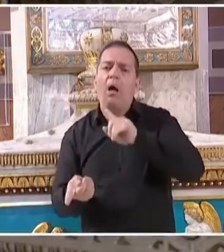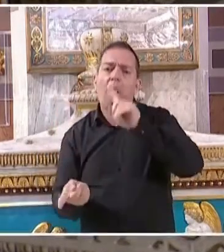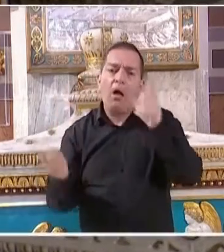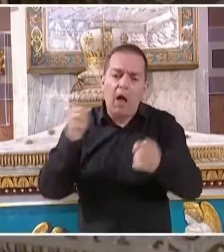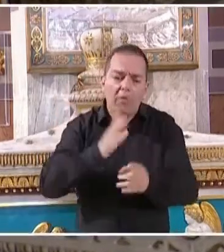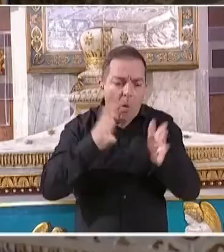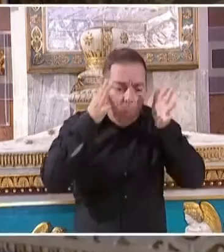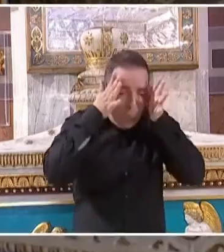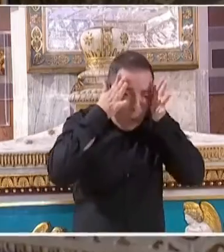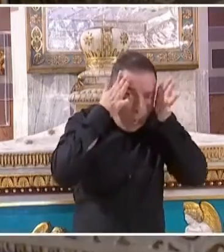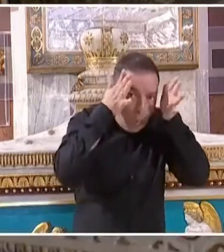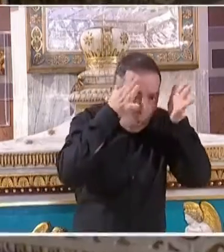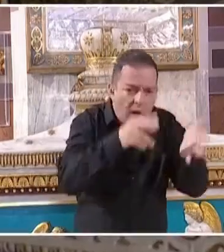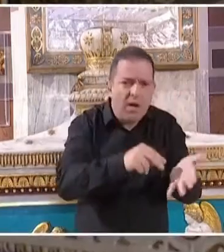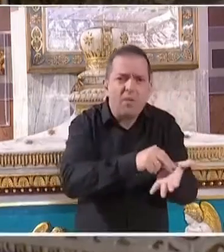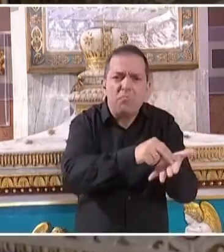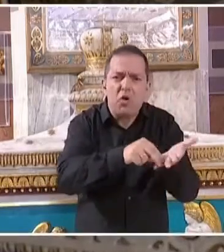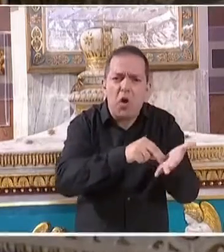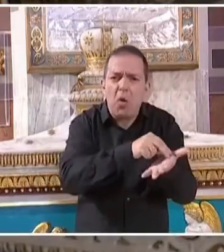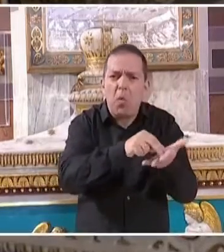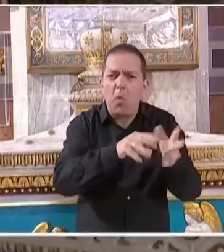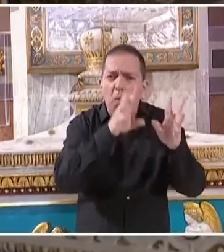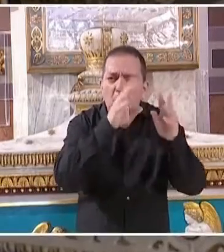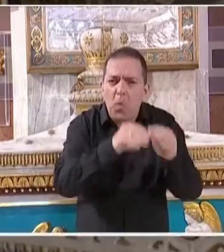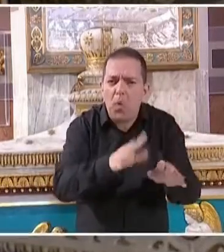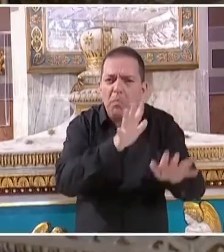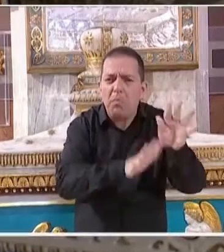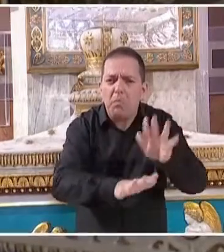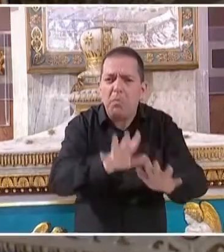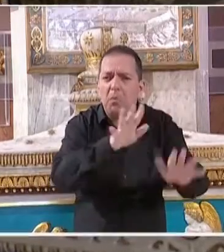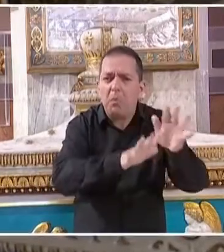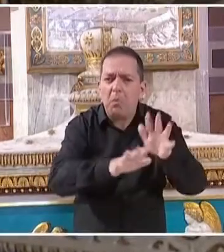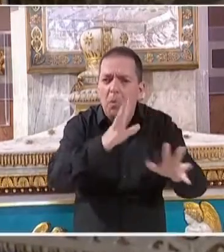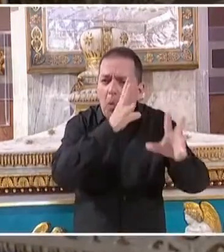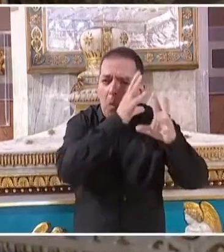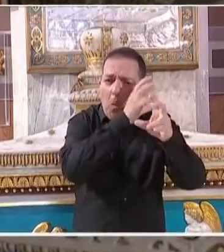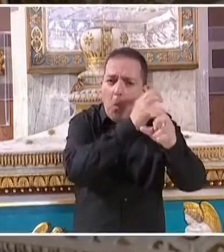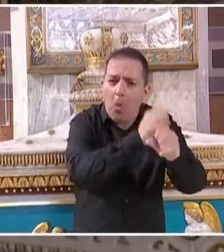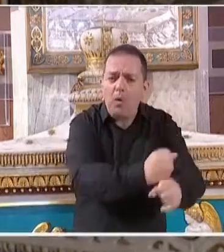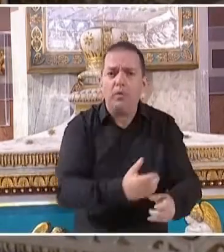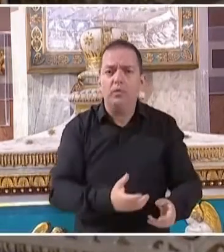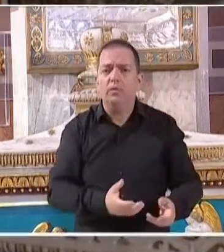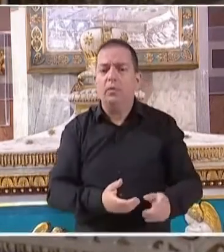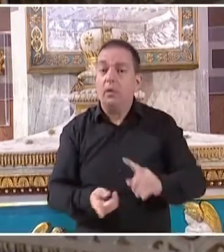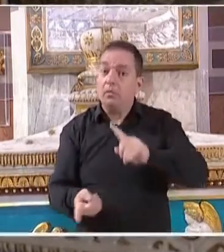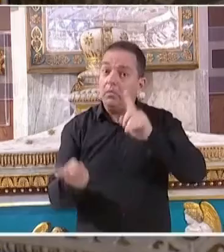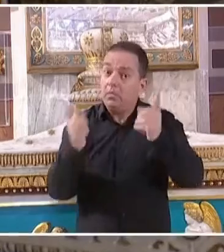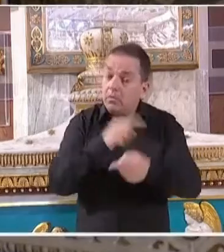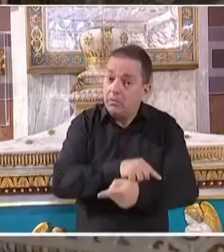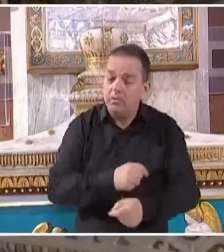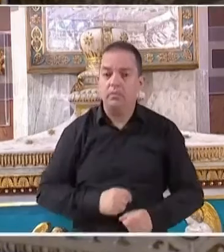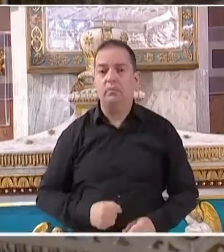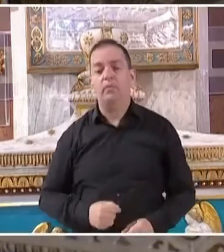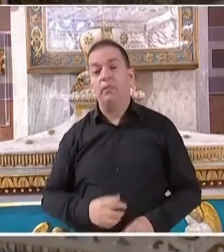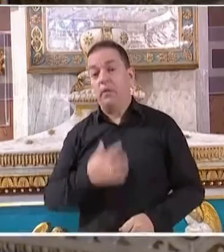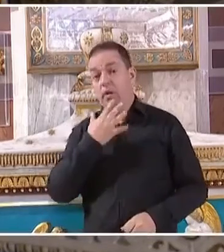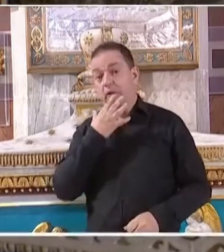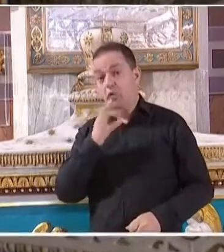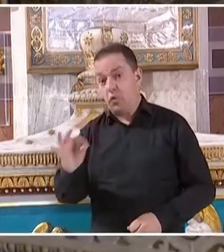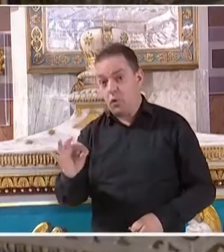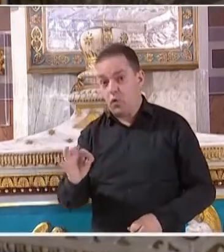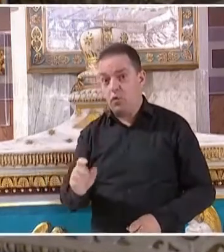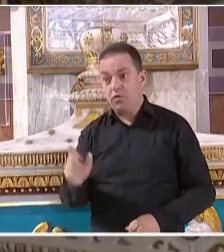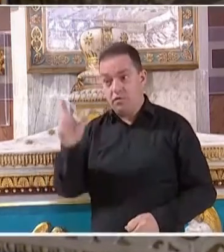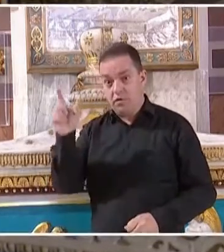δυσιδαιμονίες. Γι' αυτό ο Απόστολος Παύλος εν το ονόματι